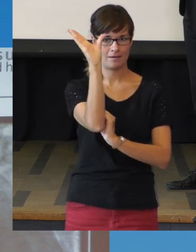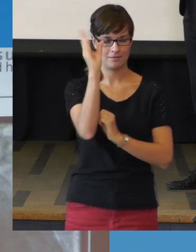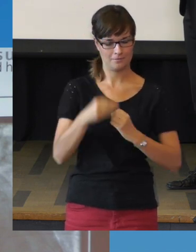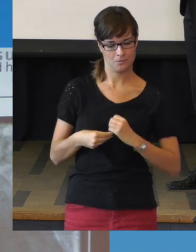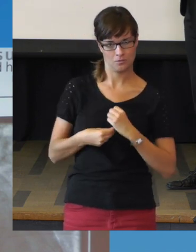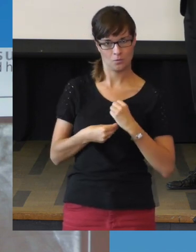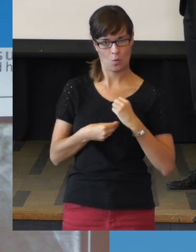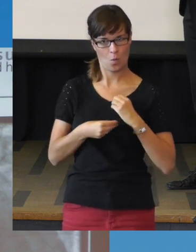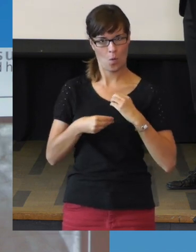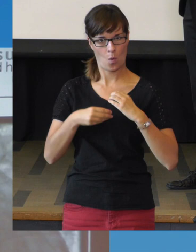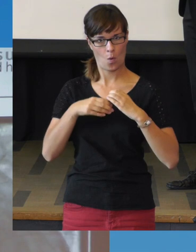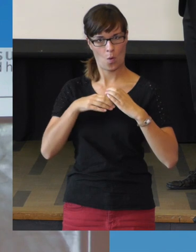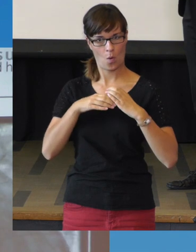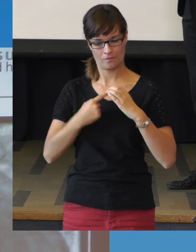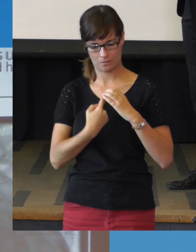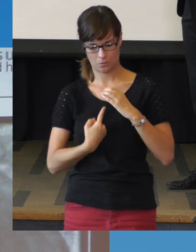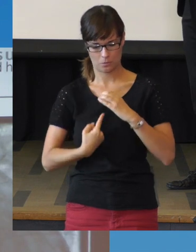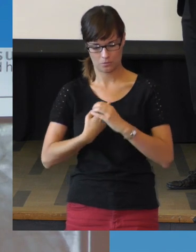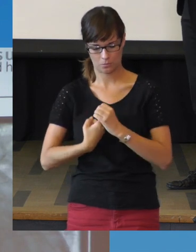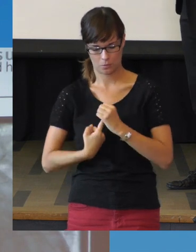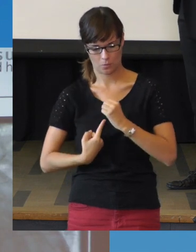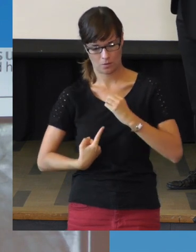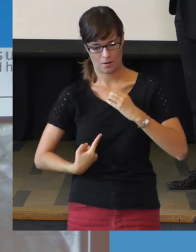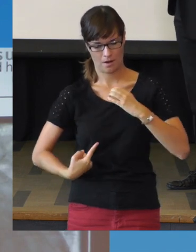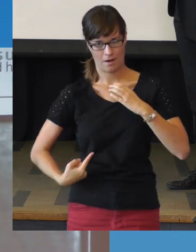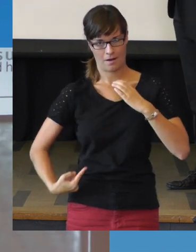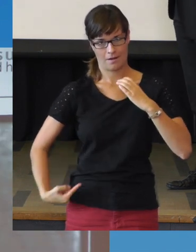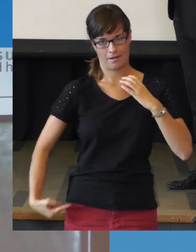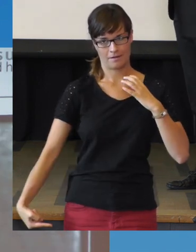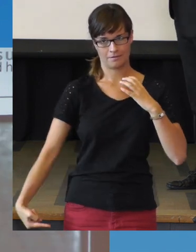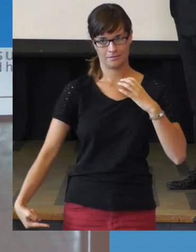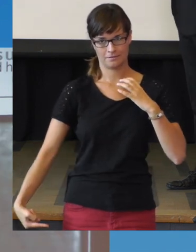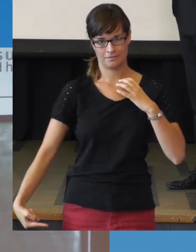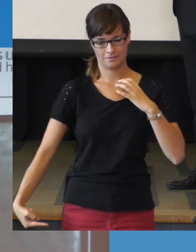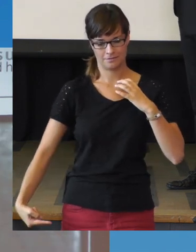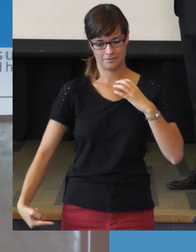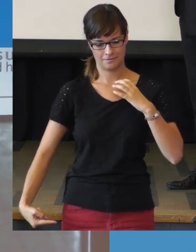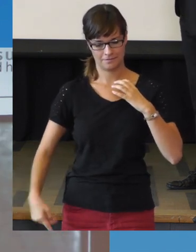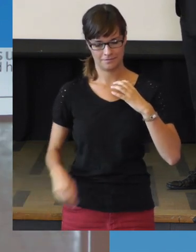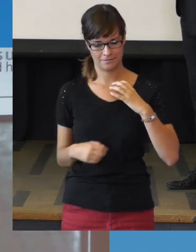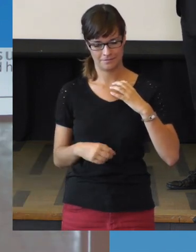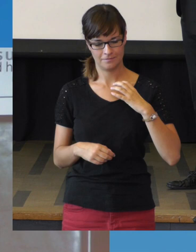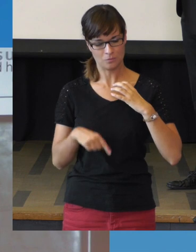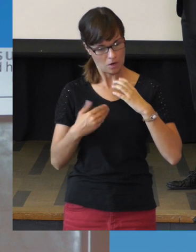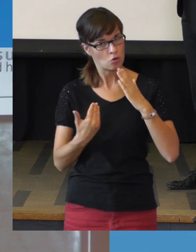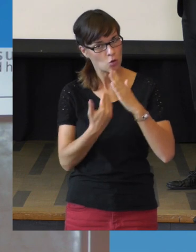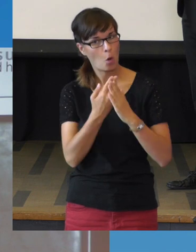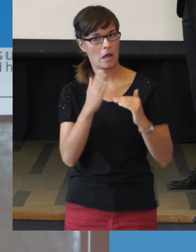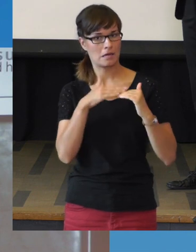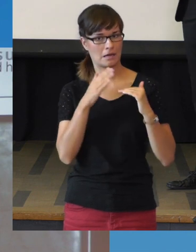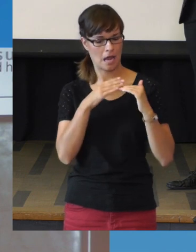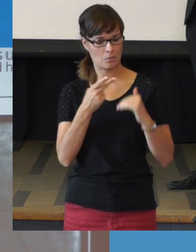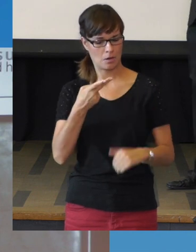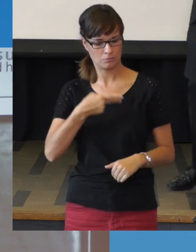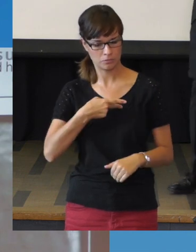und immer größer wird, je weiter wir den Katheter zurückziehen und letztendlich dann hier als neue Herzklappe, die